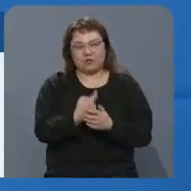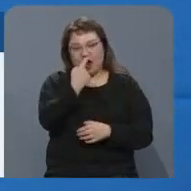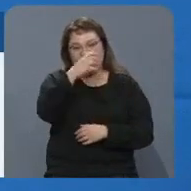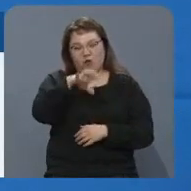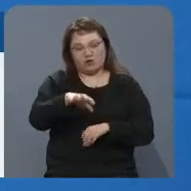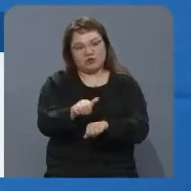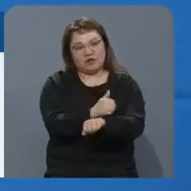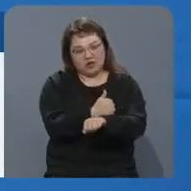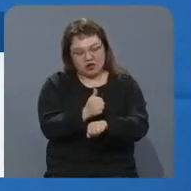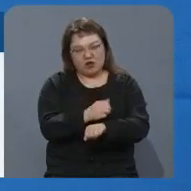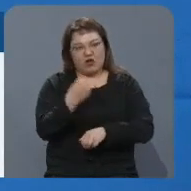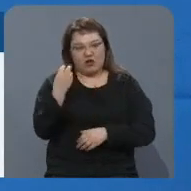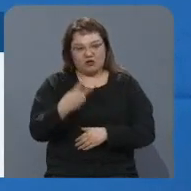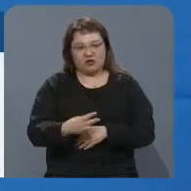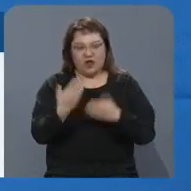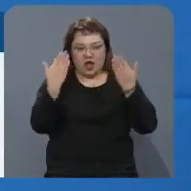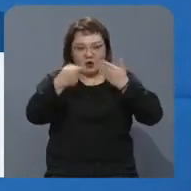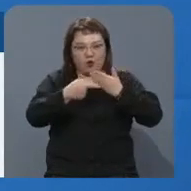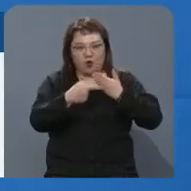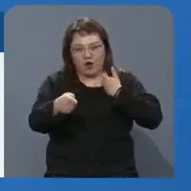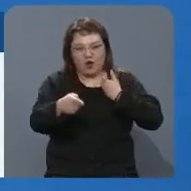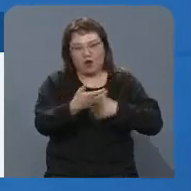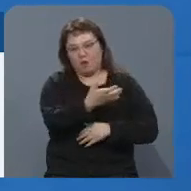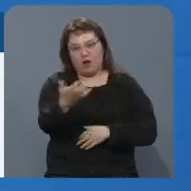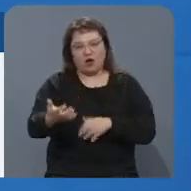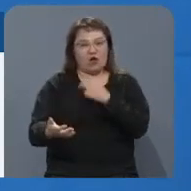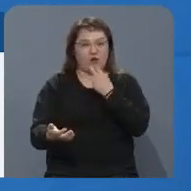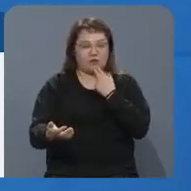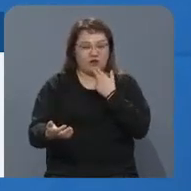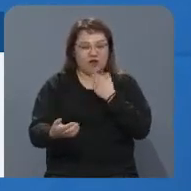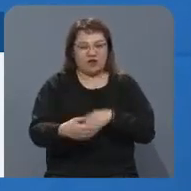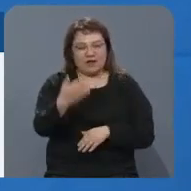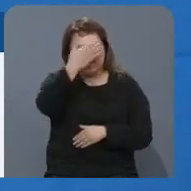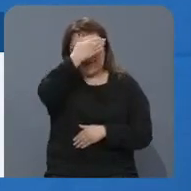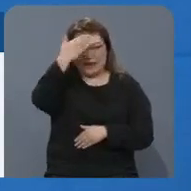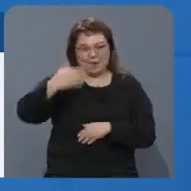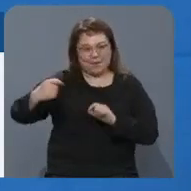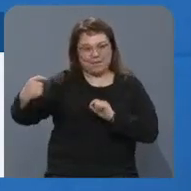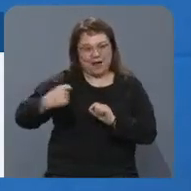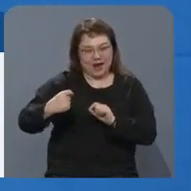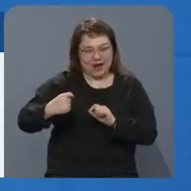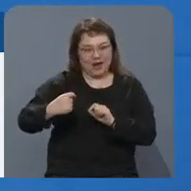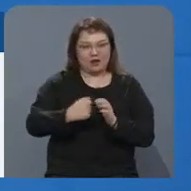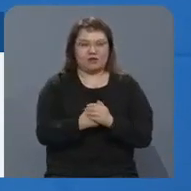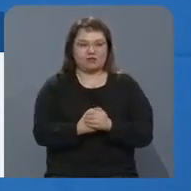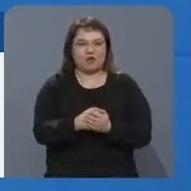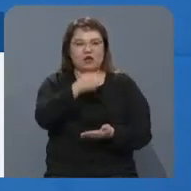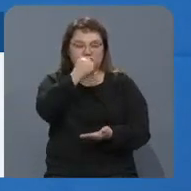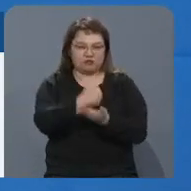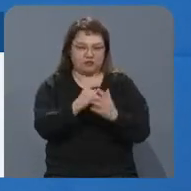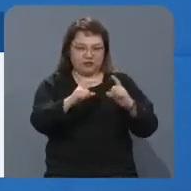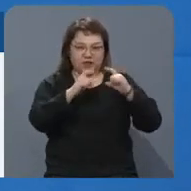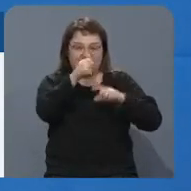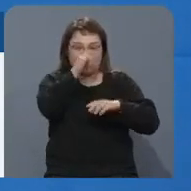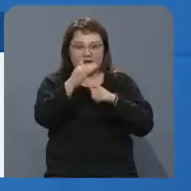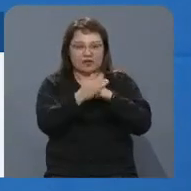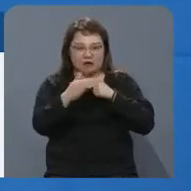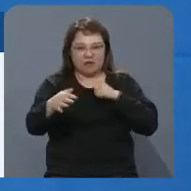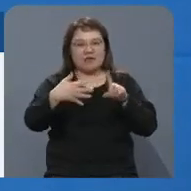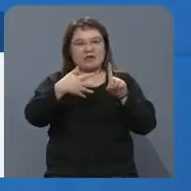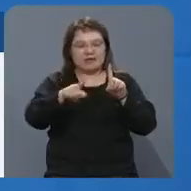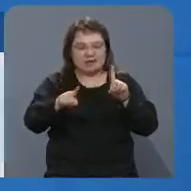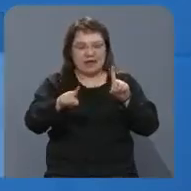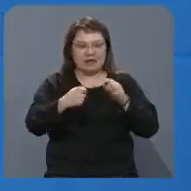다니거나 학교 외에 외출한 건 없습니다. 가장 밀접하게 몰려다니는 친구들이 음성이 나왔기 때문에 일단은